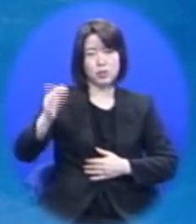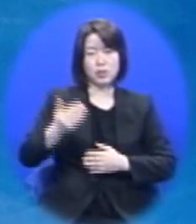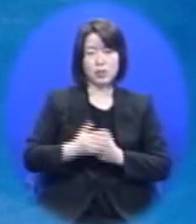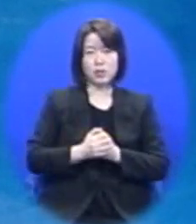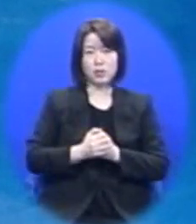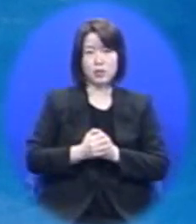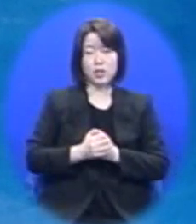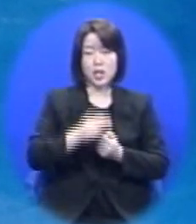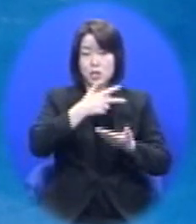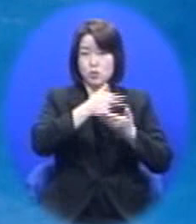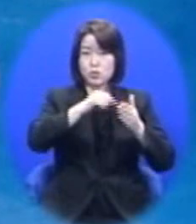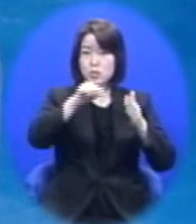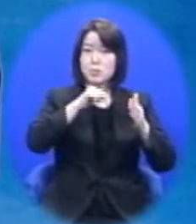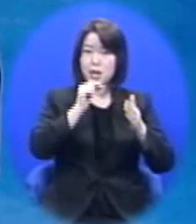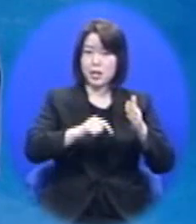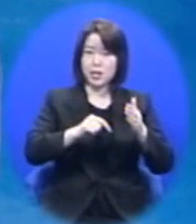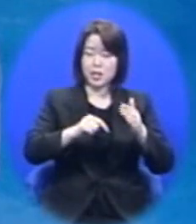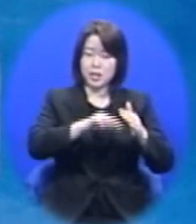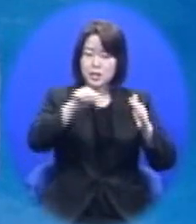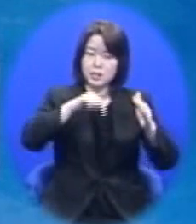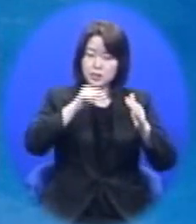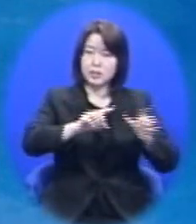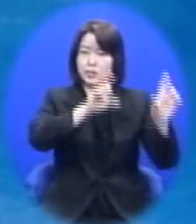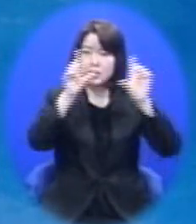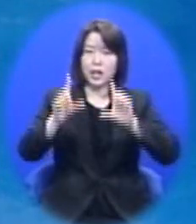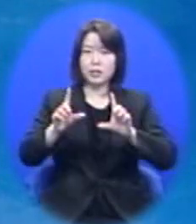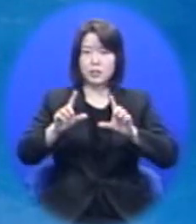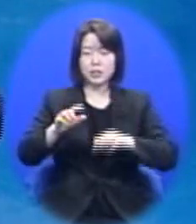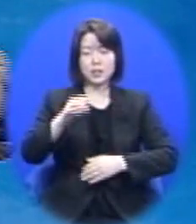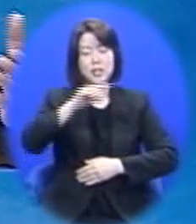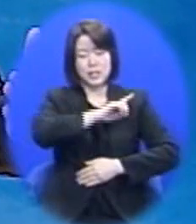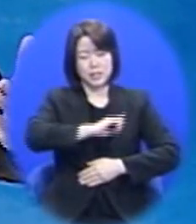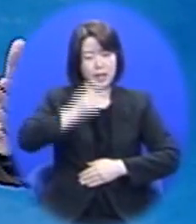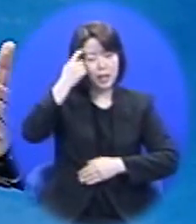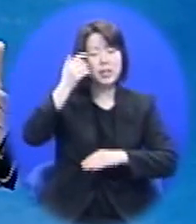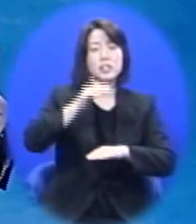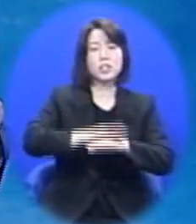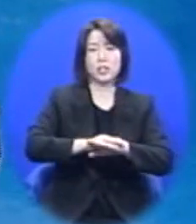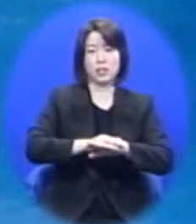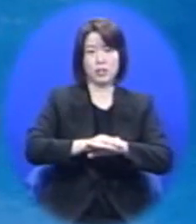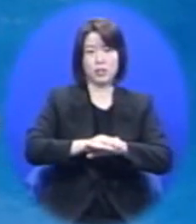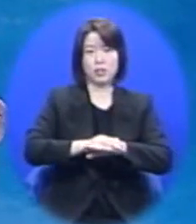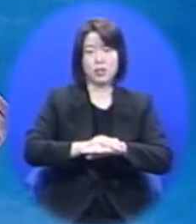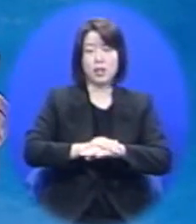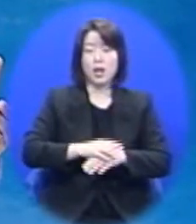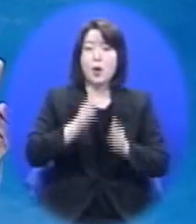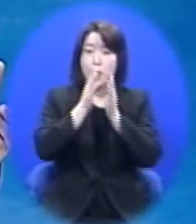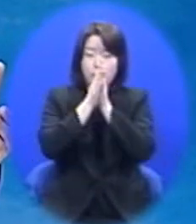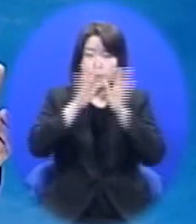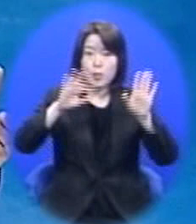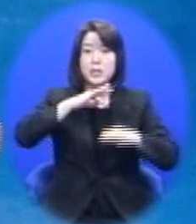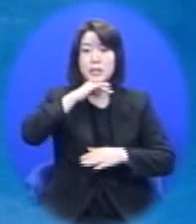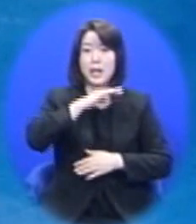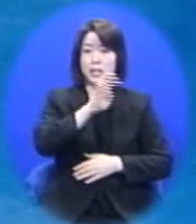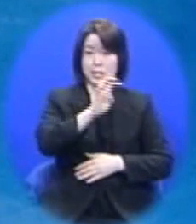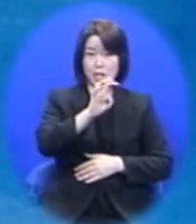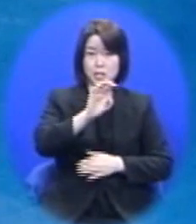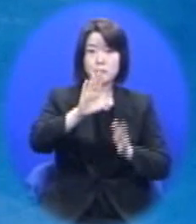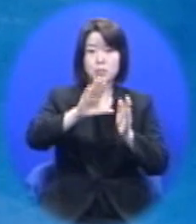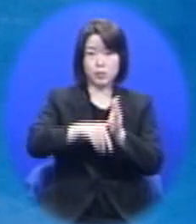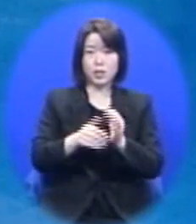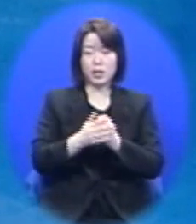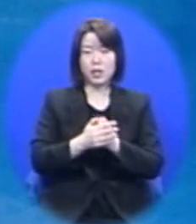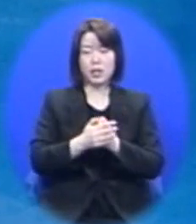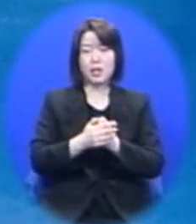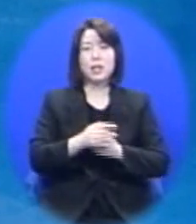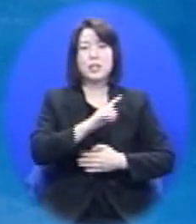사는 것이 가장 지혜로운 인생입니다. 모세는 40세 되었을 때 그때